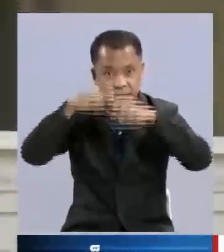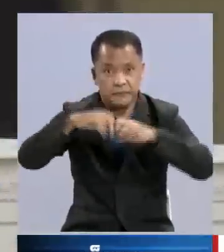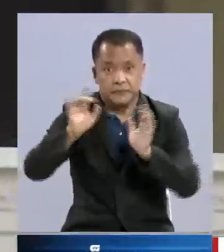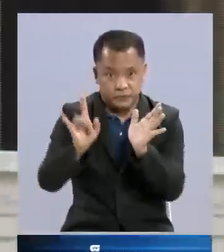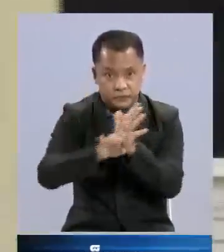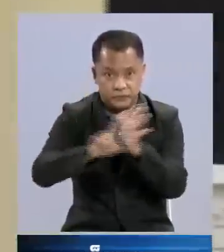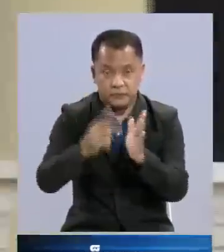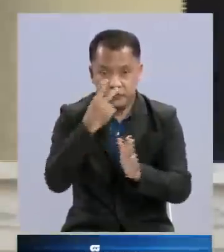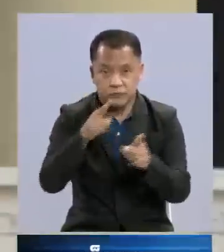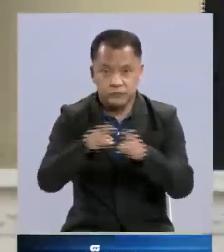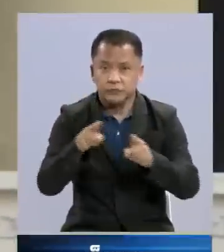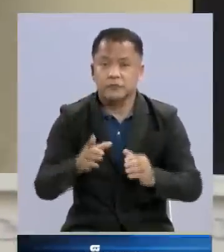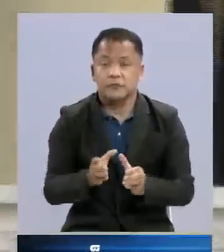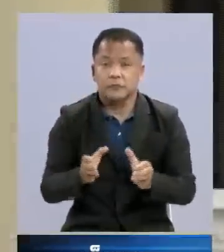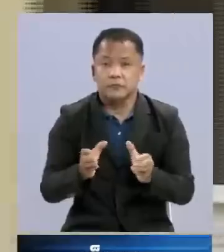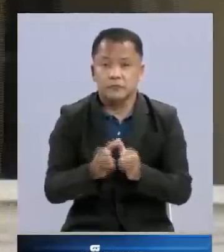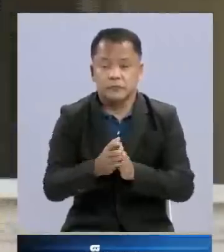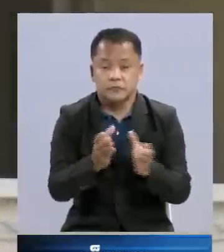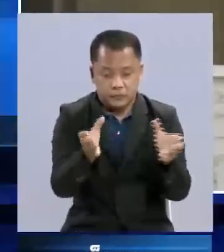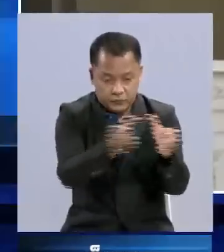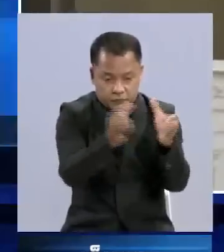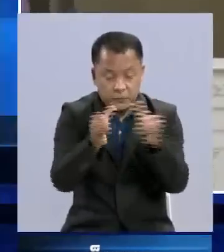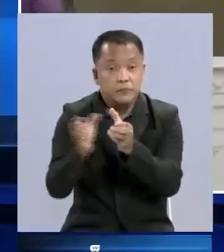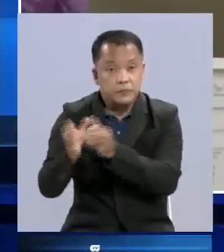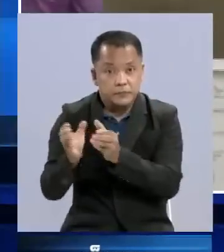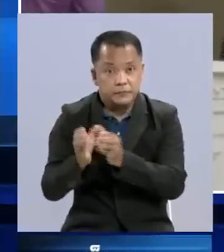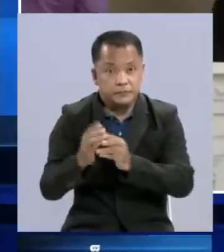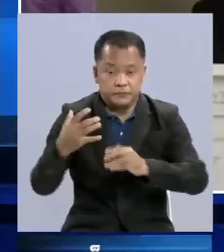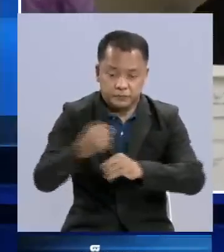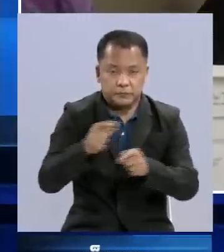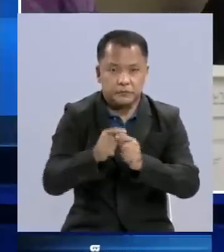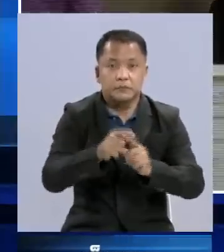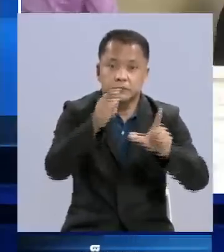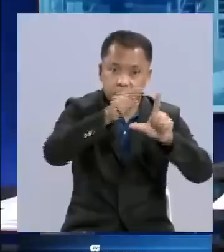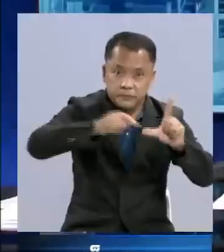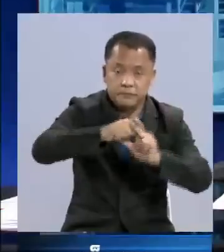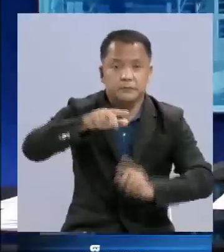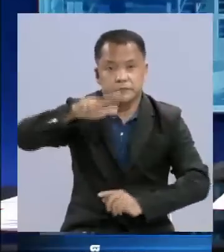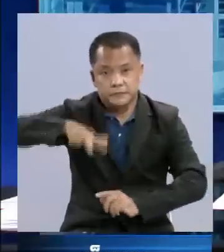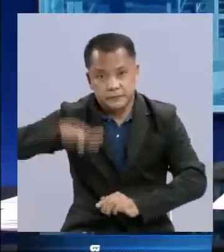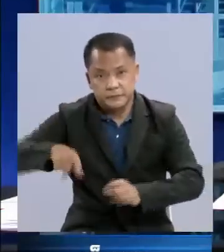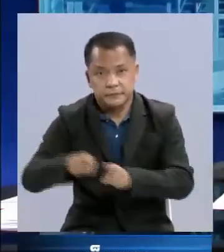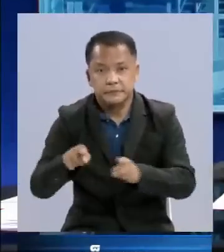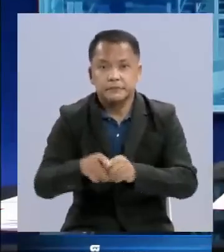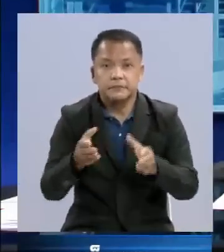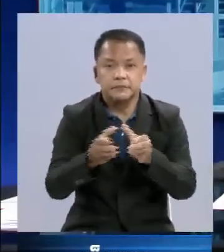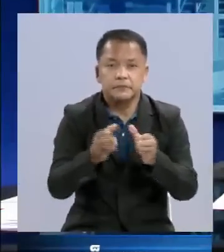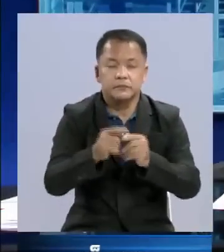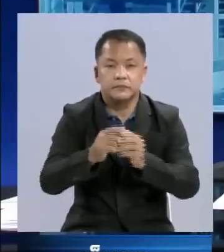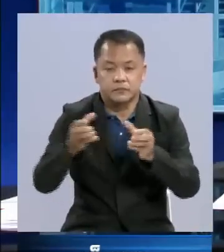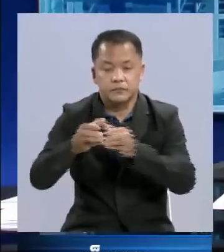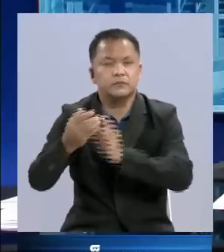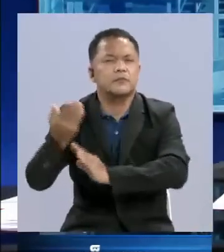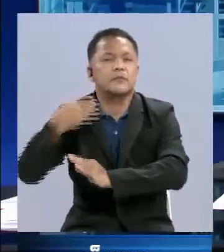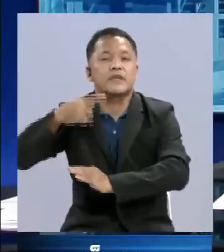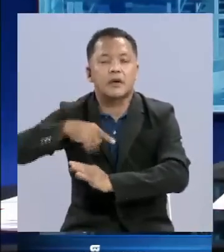ผู้ชมครับดูท่าทีของแต่ละพรรคการเมืองทั้งในส่วนของก้าวไกลเพื่อไทยหรือแม้แต่กระทั่งขั้วอำนาจเ